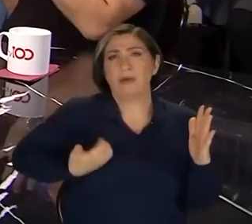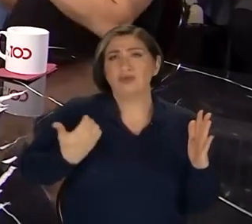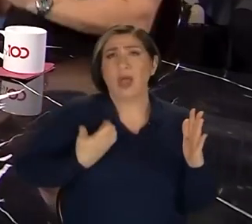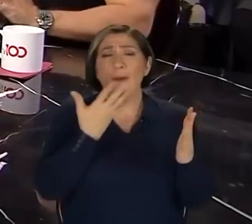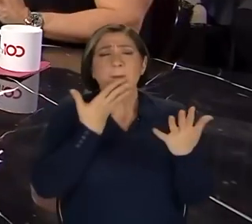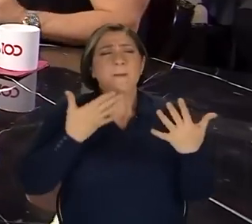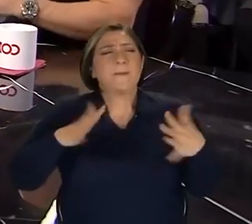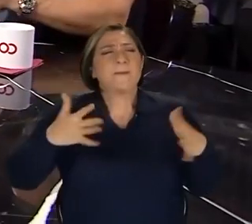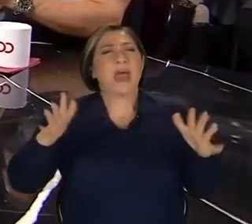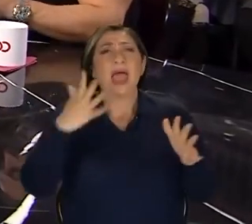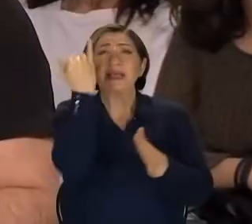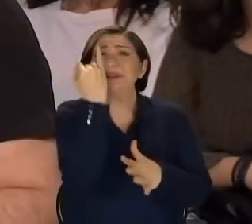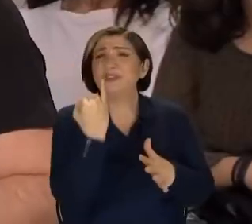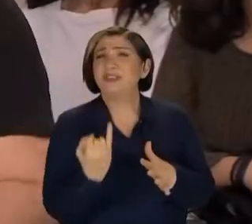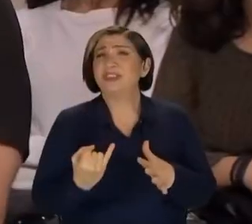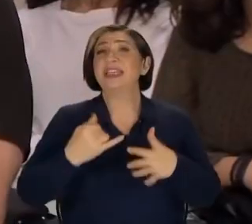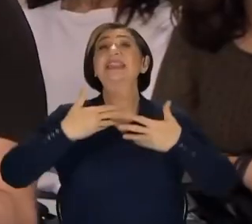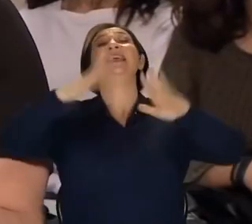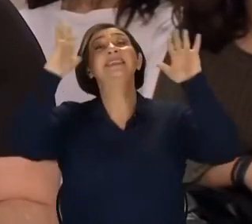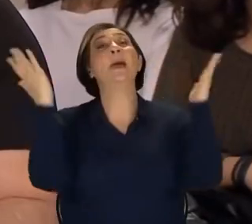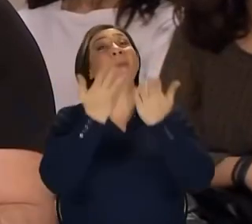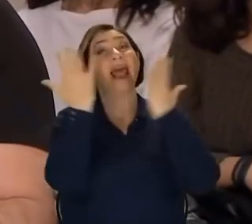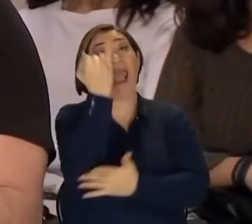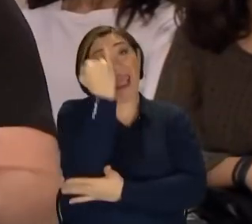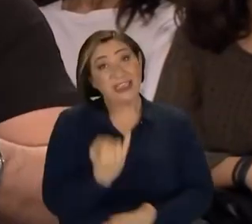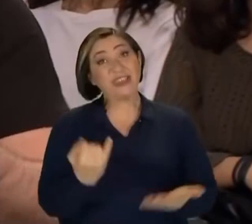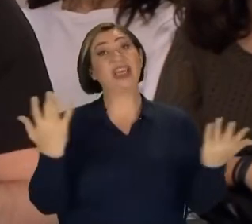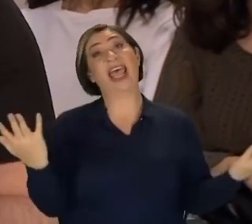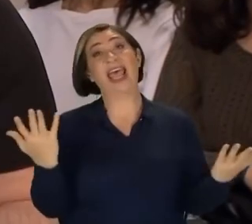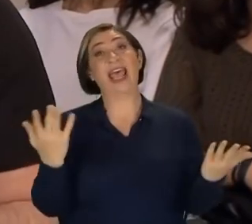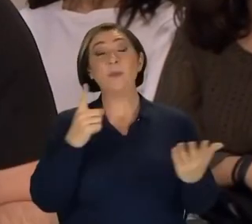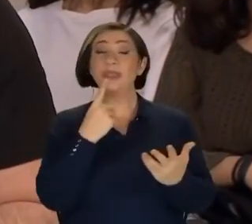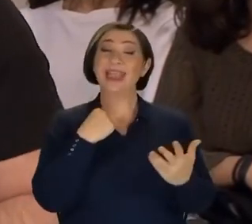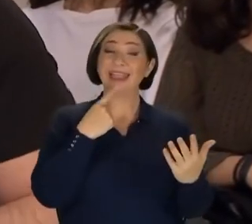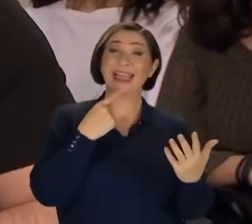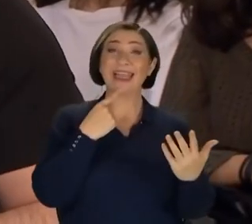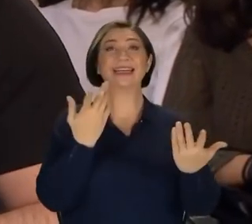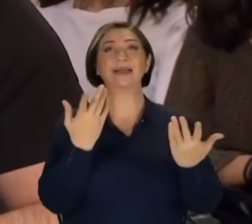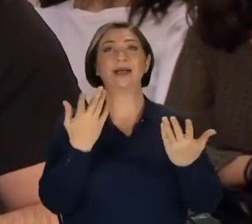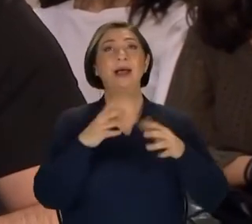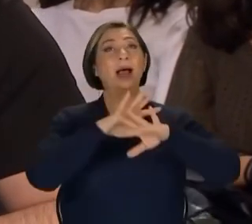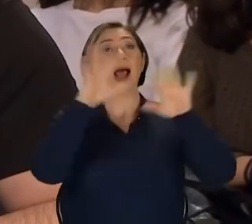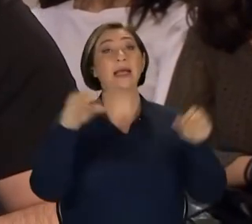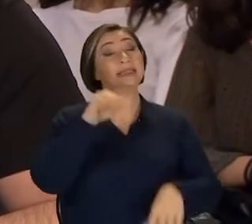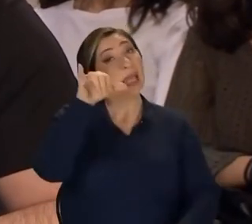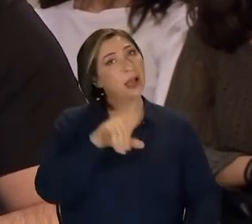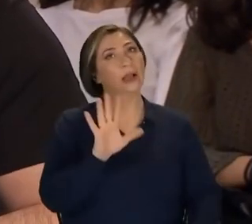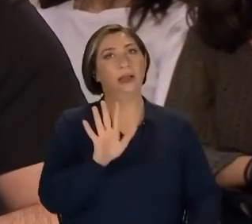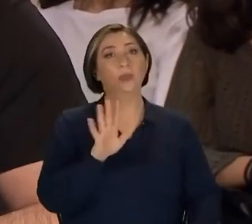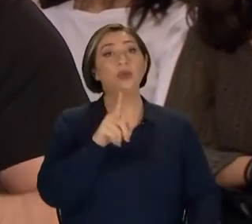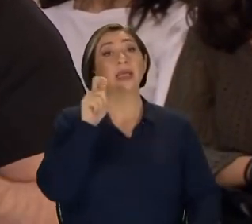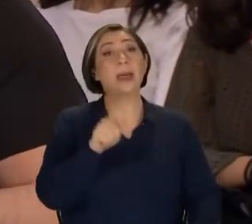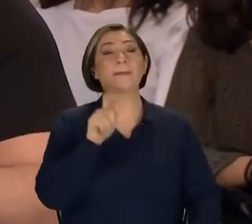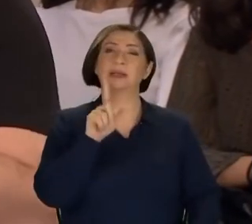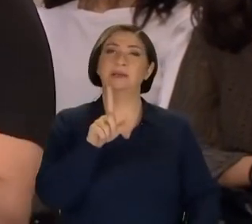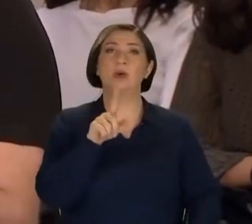herkes bebeksi, herkes ince. Değilse bile ince anasını satayım. Yani bu tatlılık meselesi herkesin hakkı. Bunu